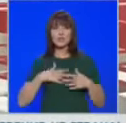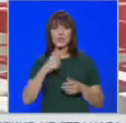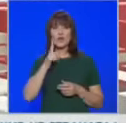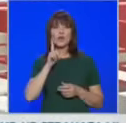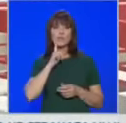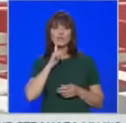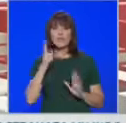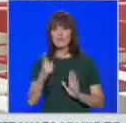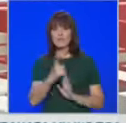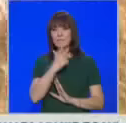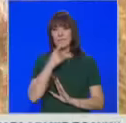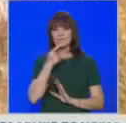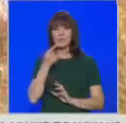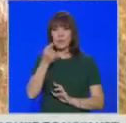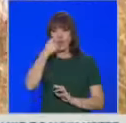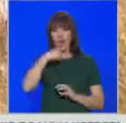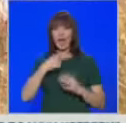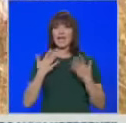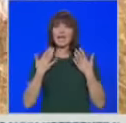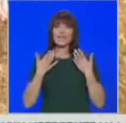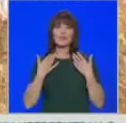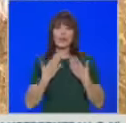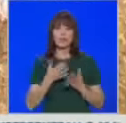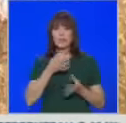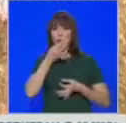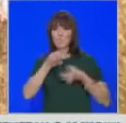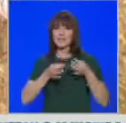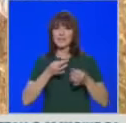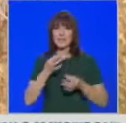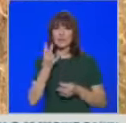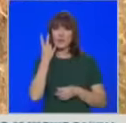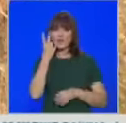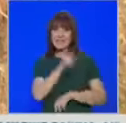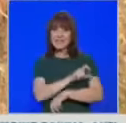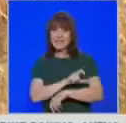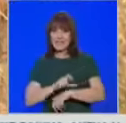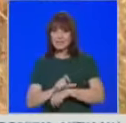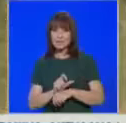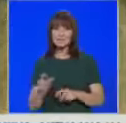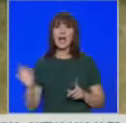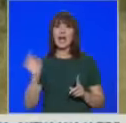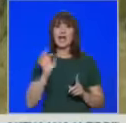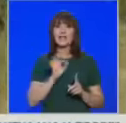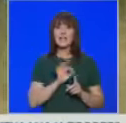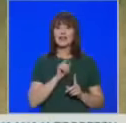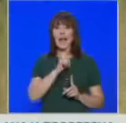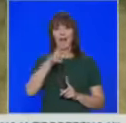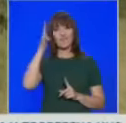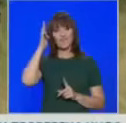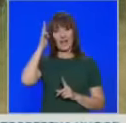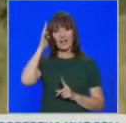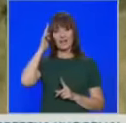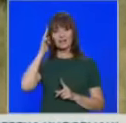момчето на 17 години, той е на кислород. Мъжете обяснили, че пътуват от 2 седмици, а крайната им цел била Франция. Полицията